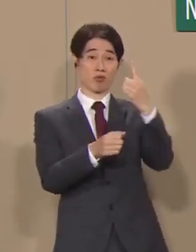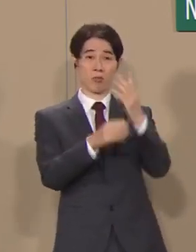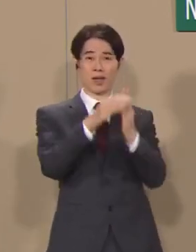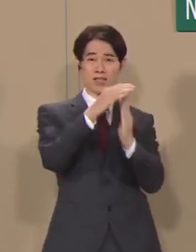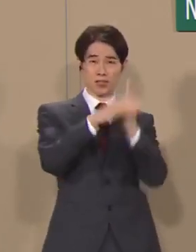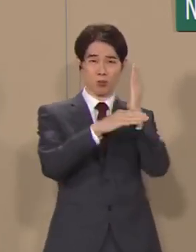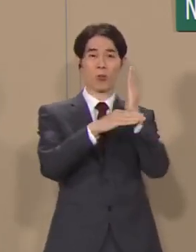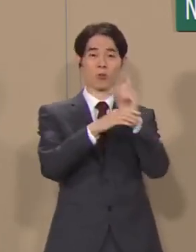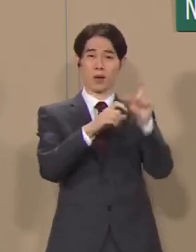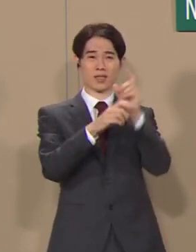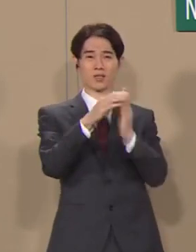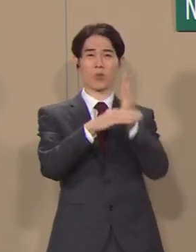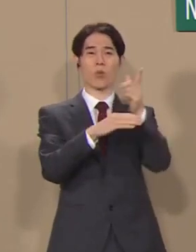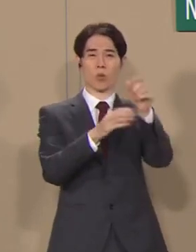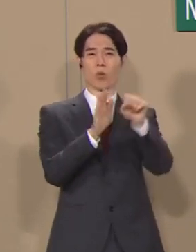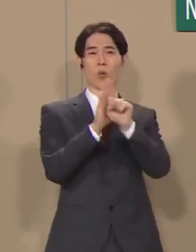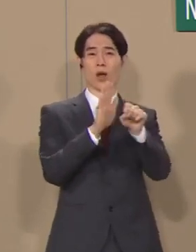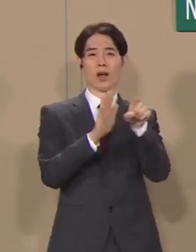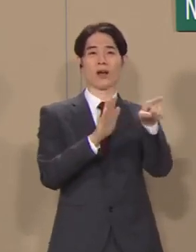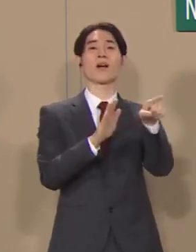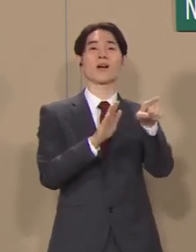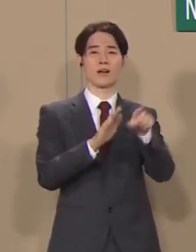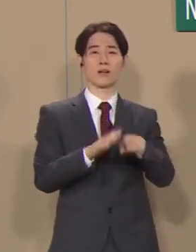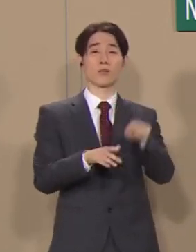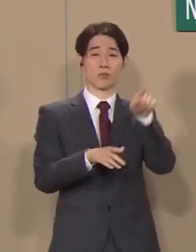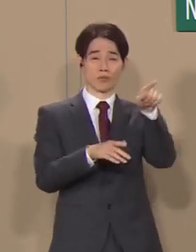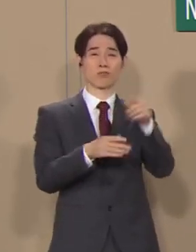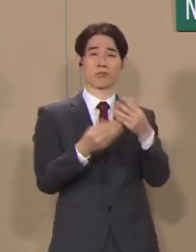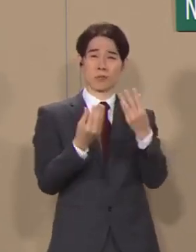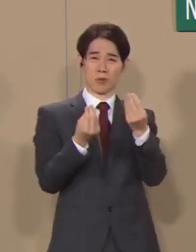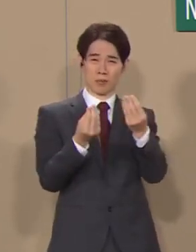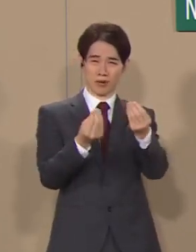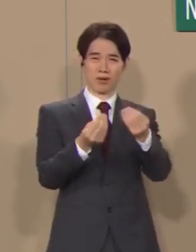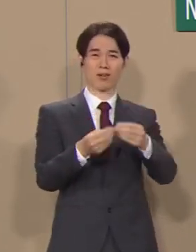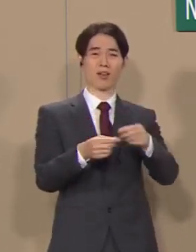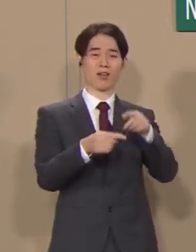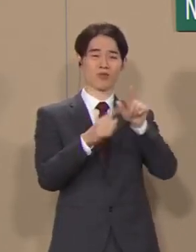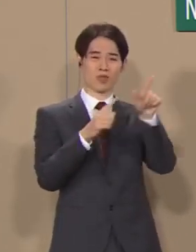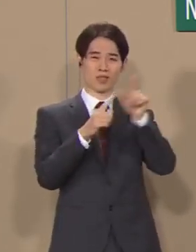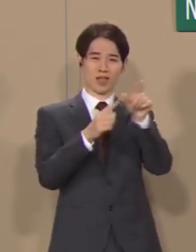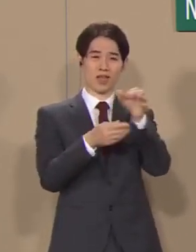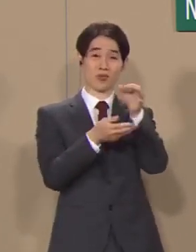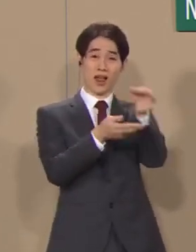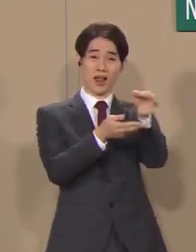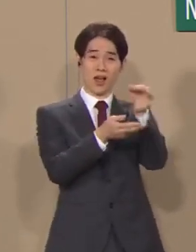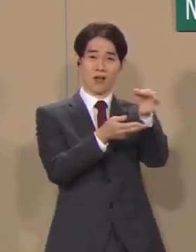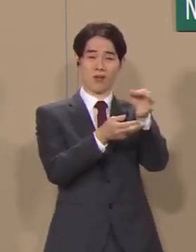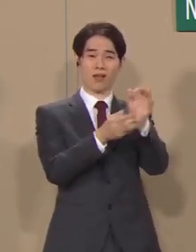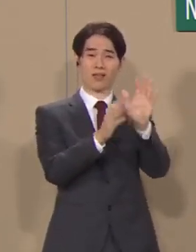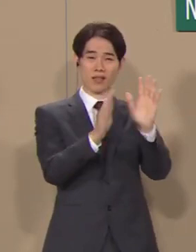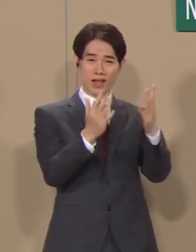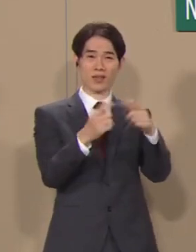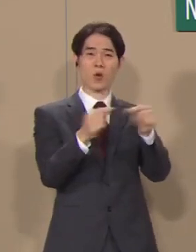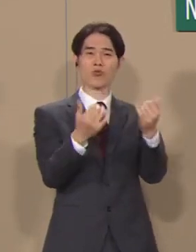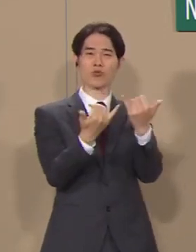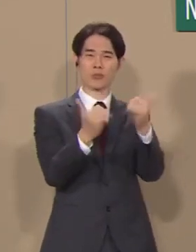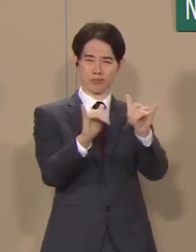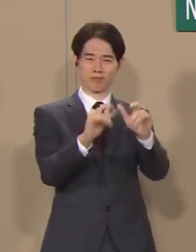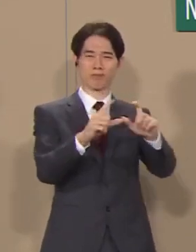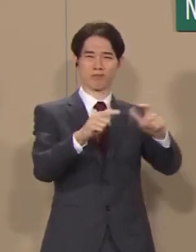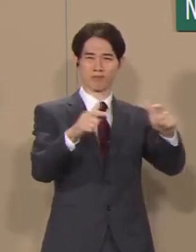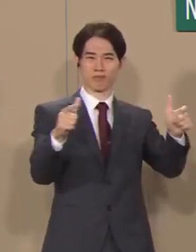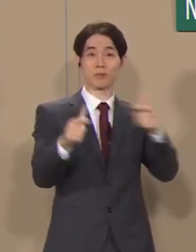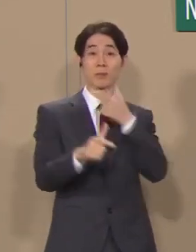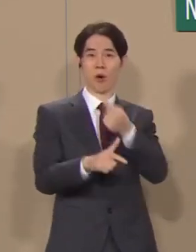上げていると言えますこの調子でどんどん nhk 受信料を支払わない国民を増やしていきたいと